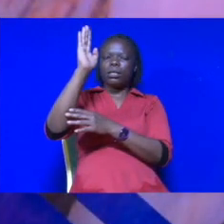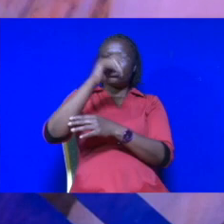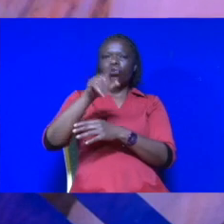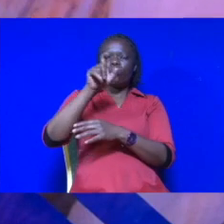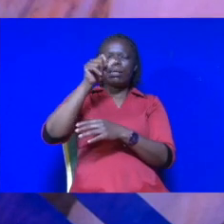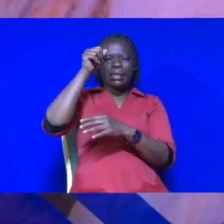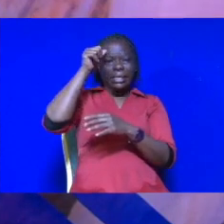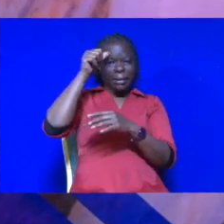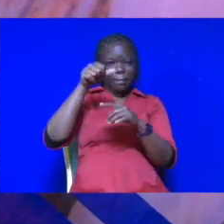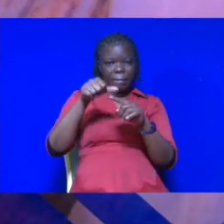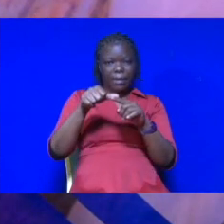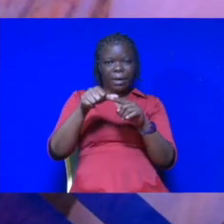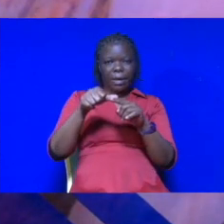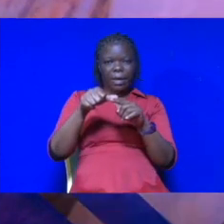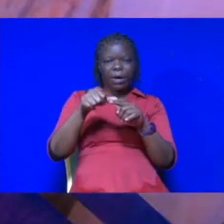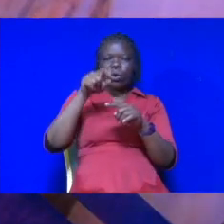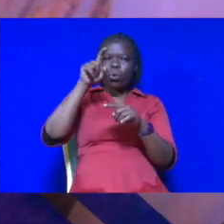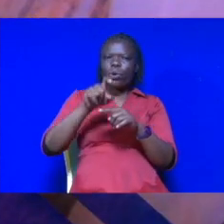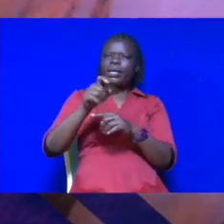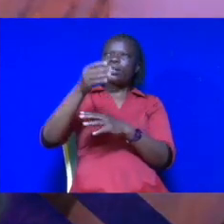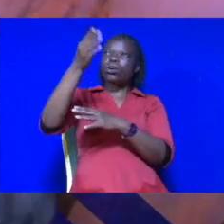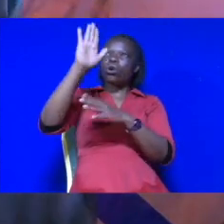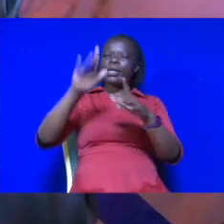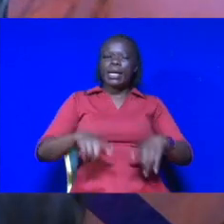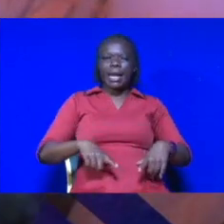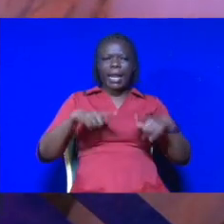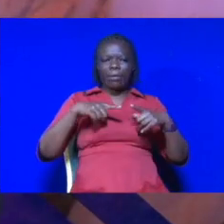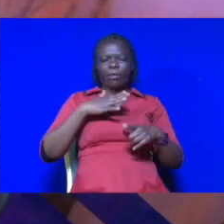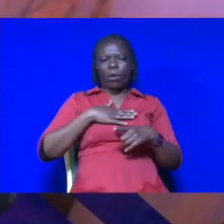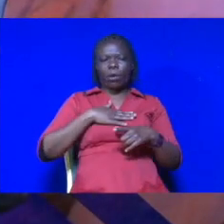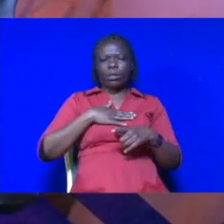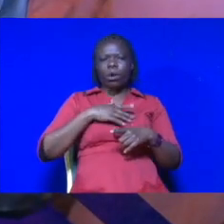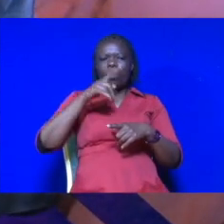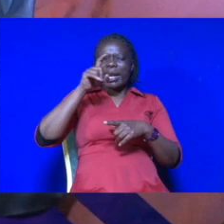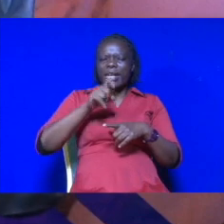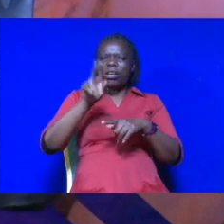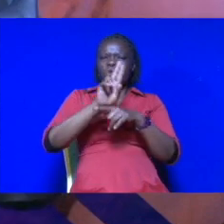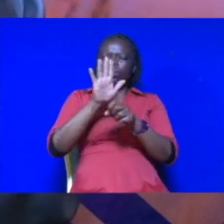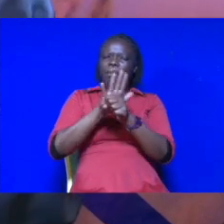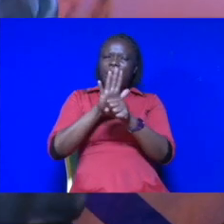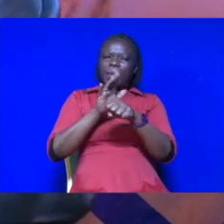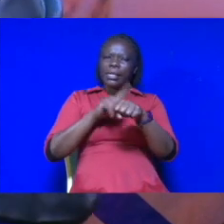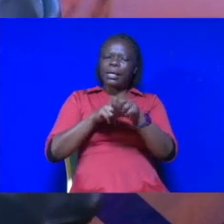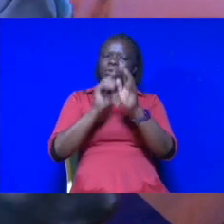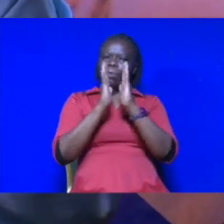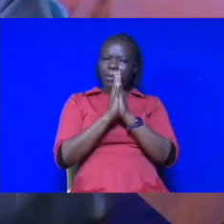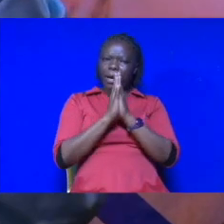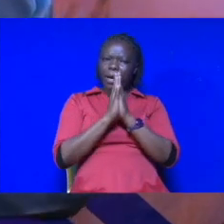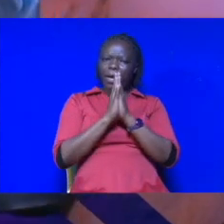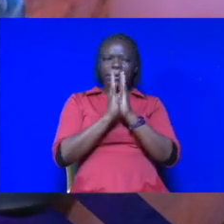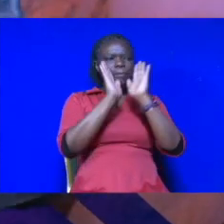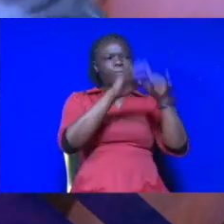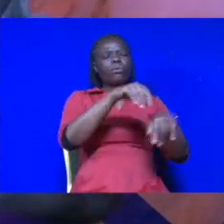tambueni kwamba tunamhitaji Mungu katika maisha yetu. Tunahitaji kutumia muda mwingi kuomba kuliko kitu